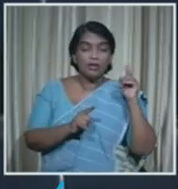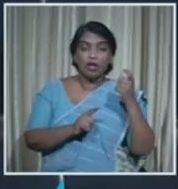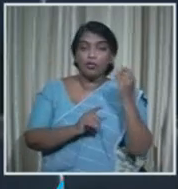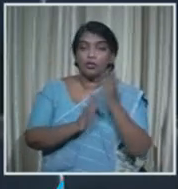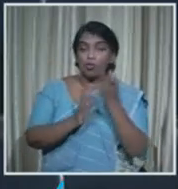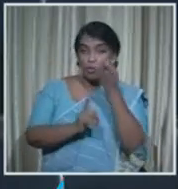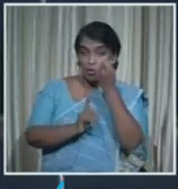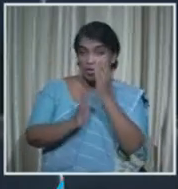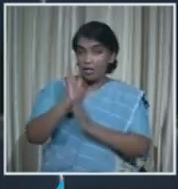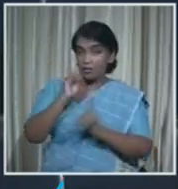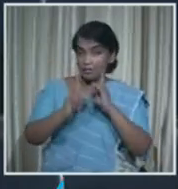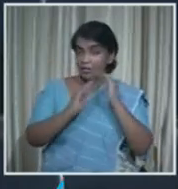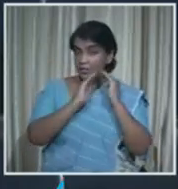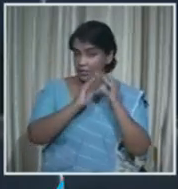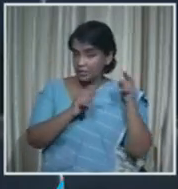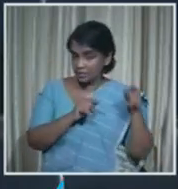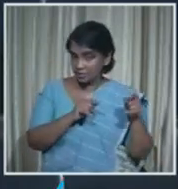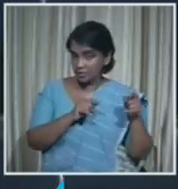මුදල් අමාත්‍යාංශයේ මේ